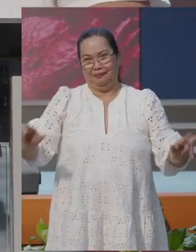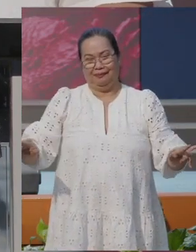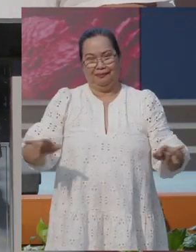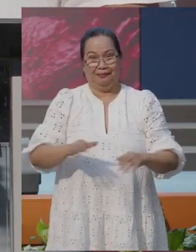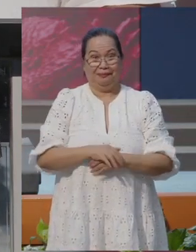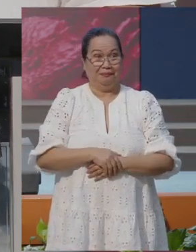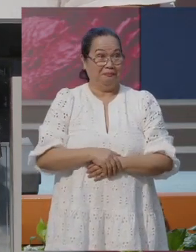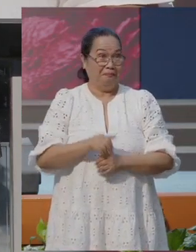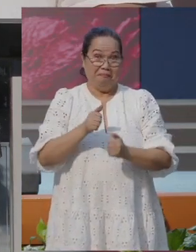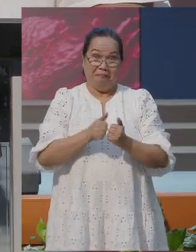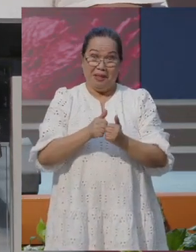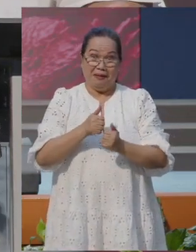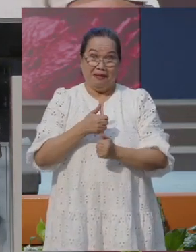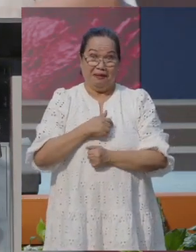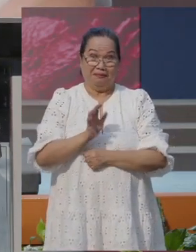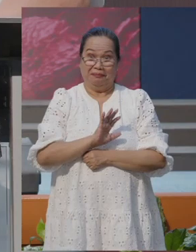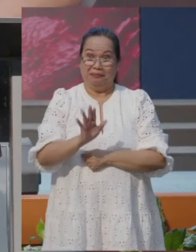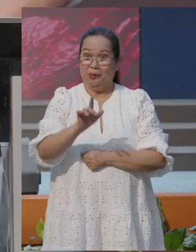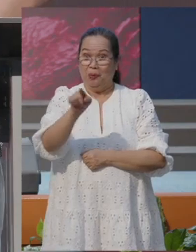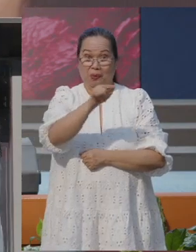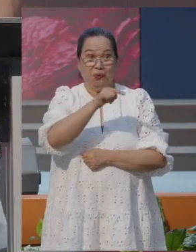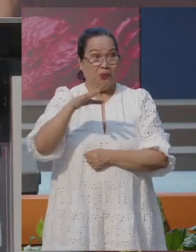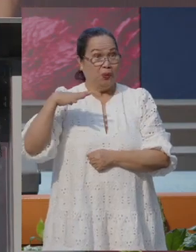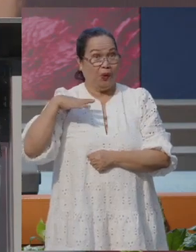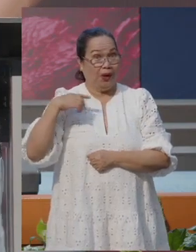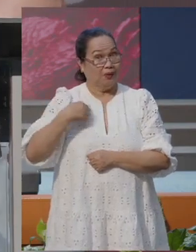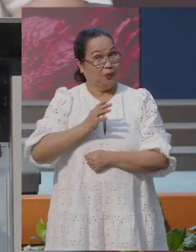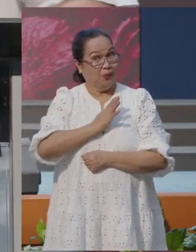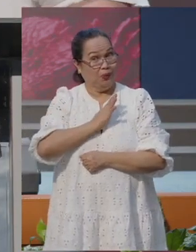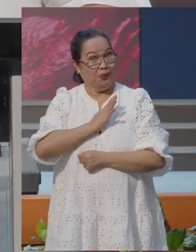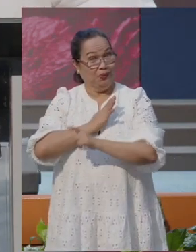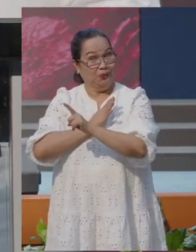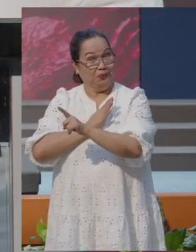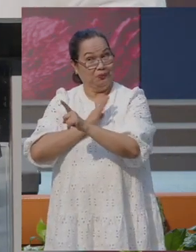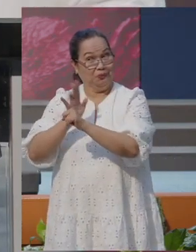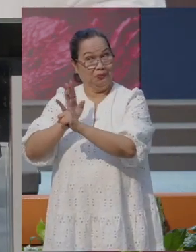Mga kapatid, ito ang hamon sa atin ngayong hapong ito.